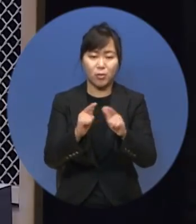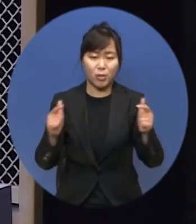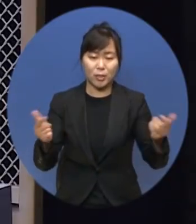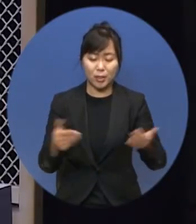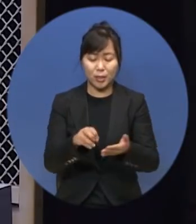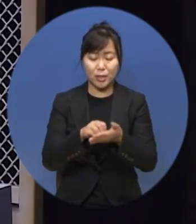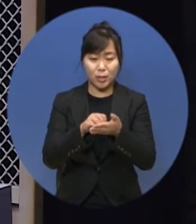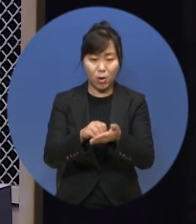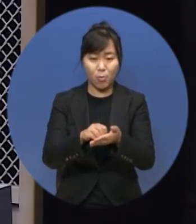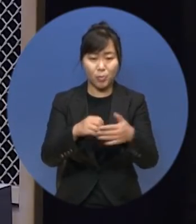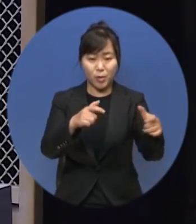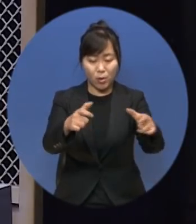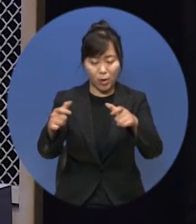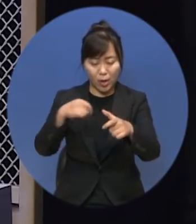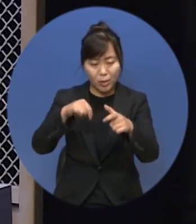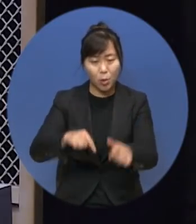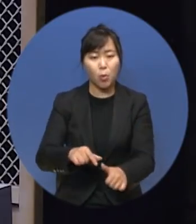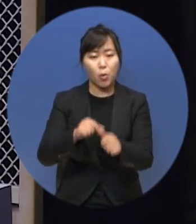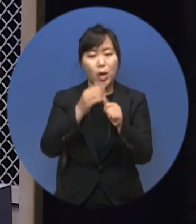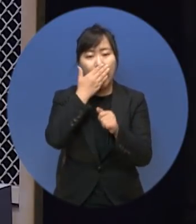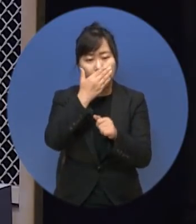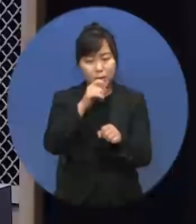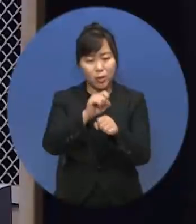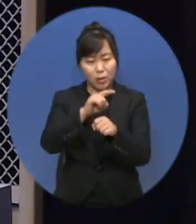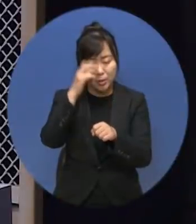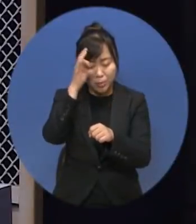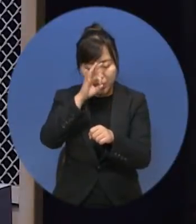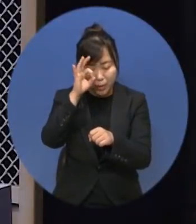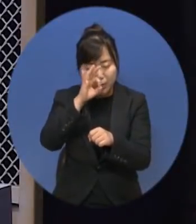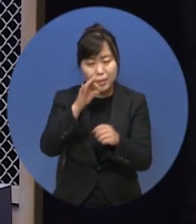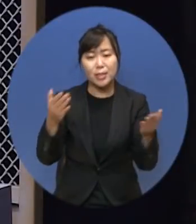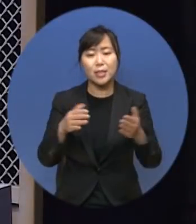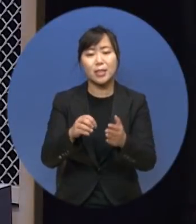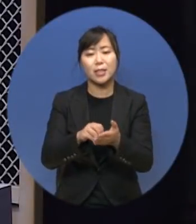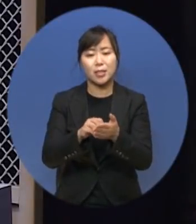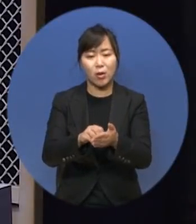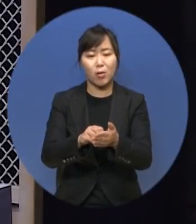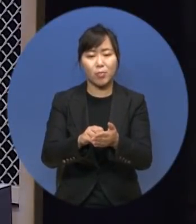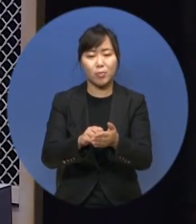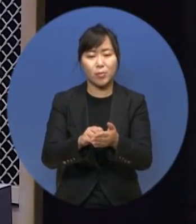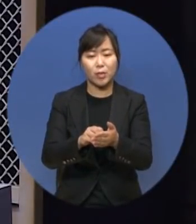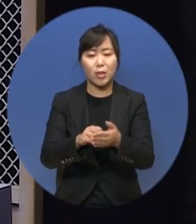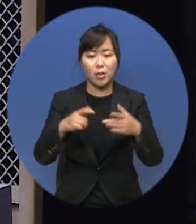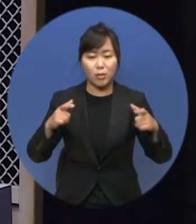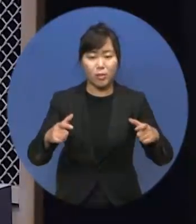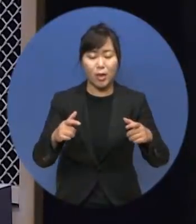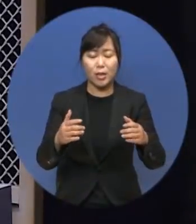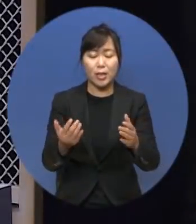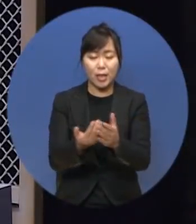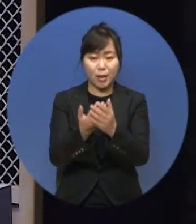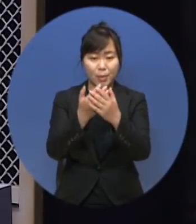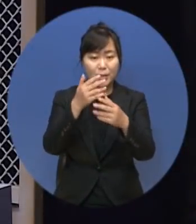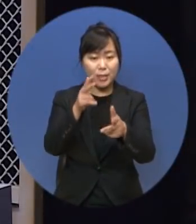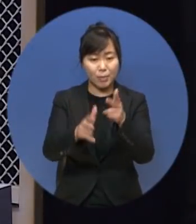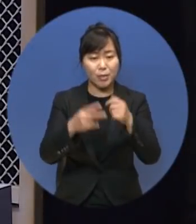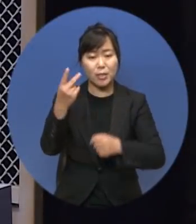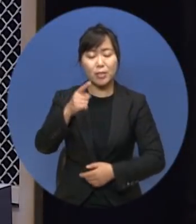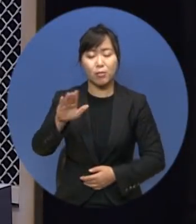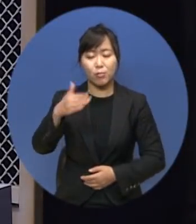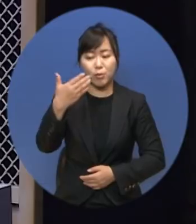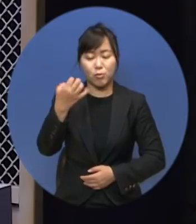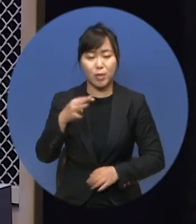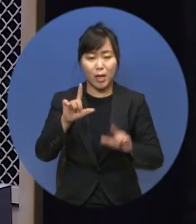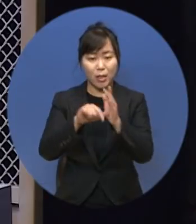다양한 직업 영역에서 고용 가능성을 탐색하는 직업 영역 개발 사업을 1994년도부터